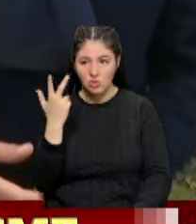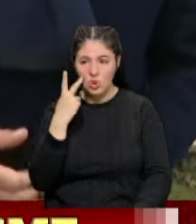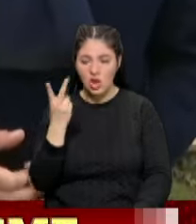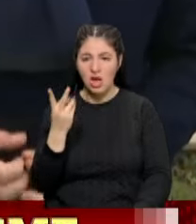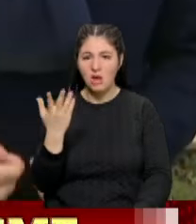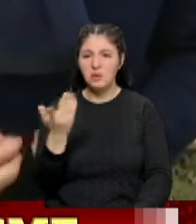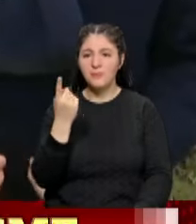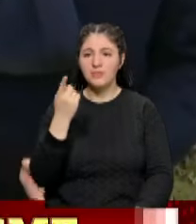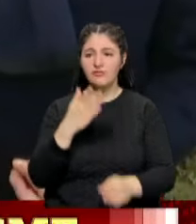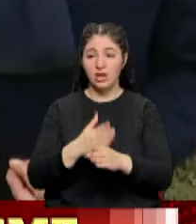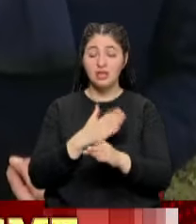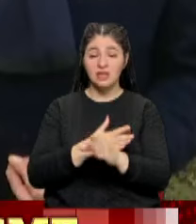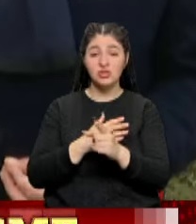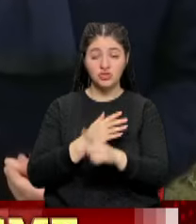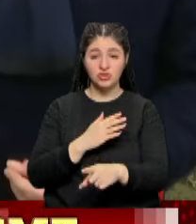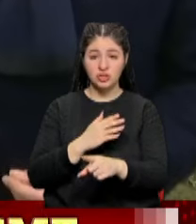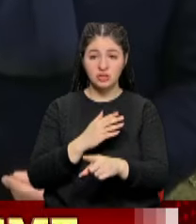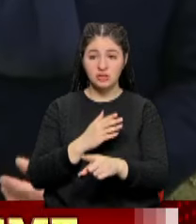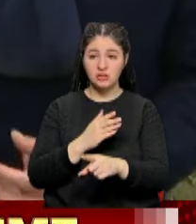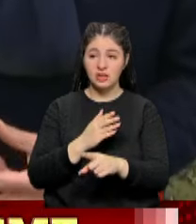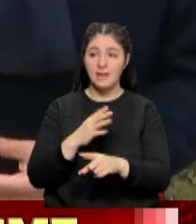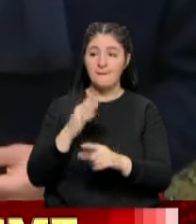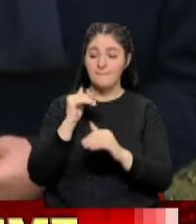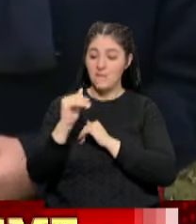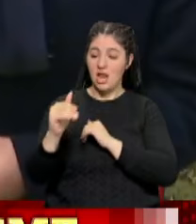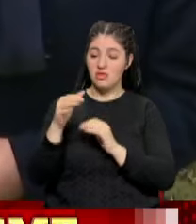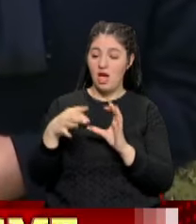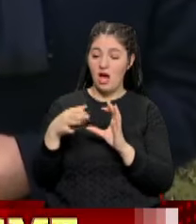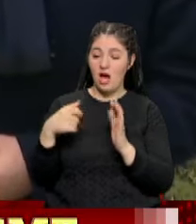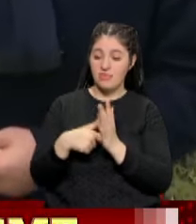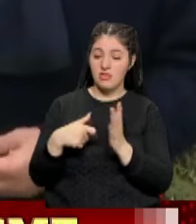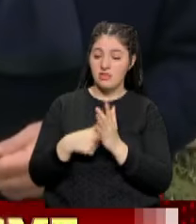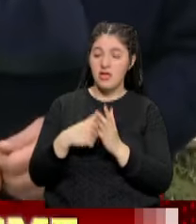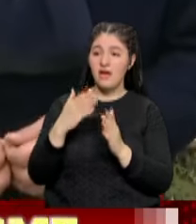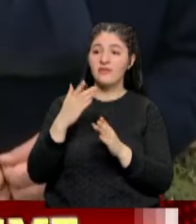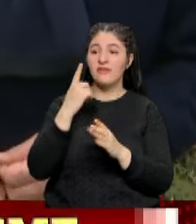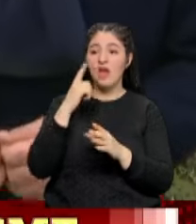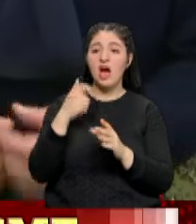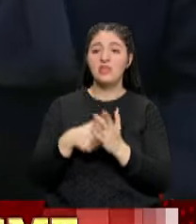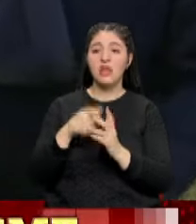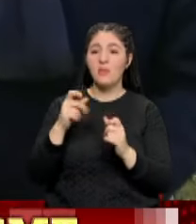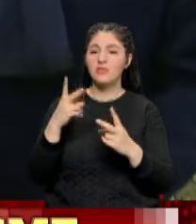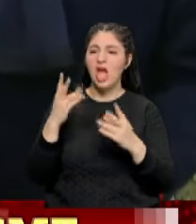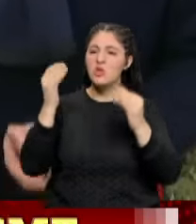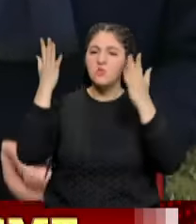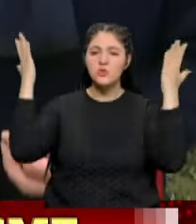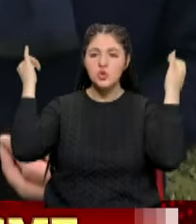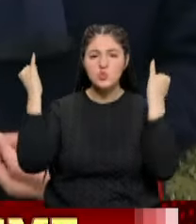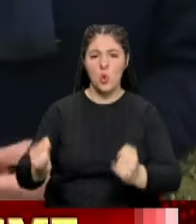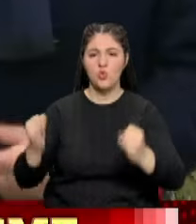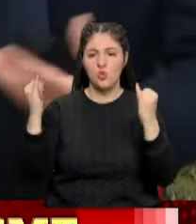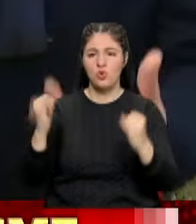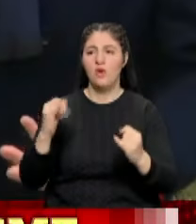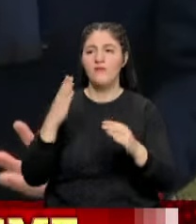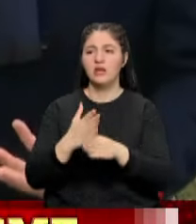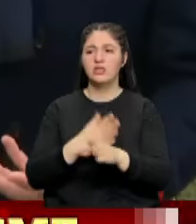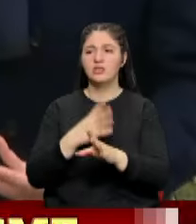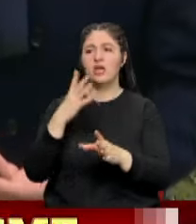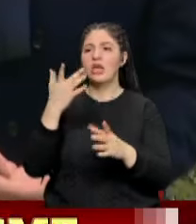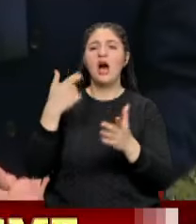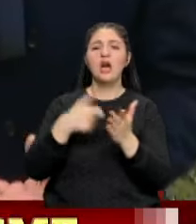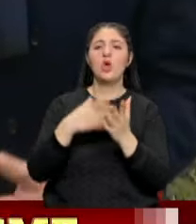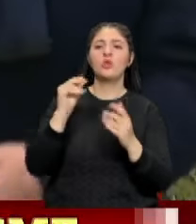yani bir yurttaşın milleti adına, devleti adına yapabileceği en büyük kötülük. Bir yurttaşın adı ne olduğunu önemli